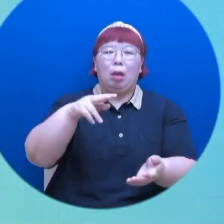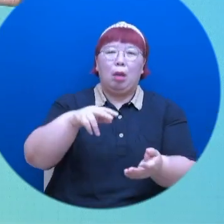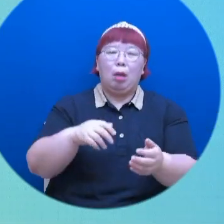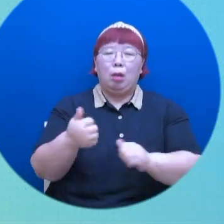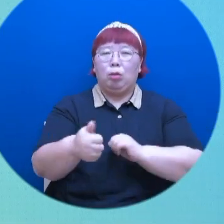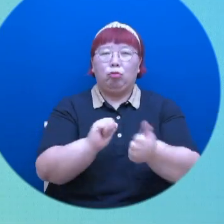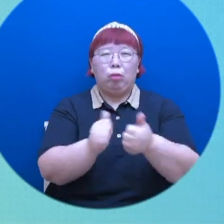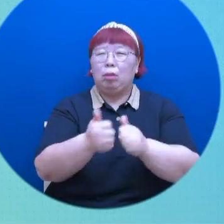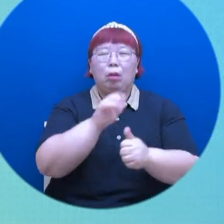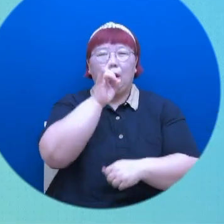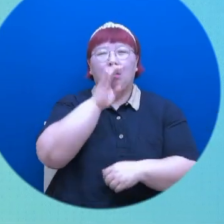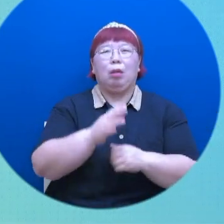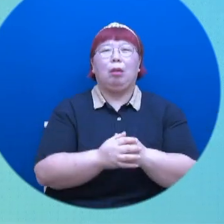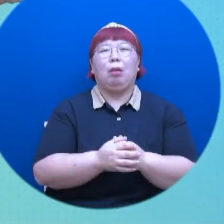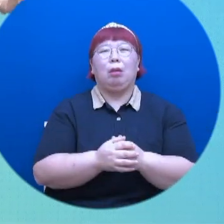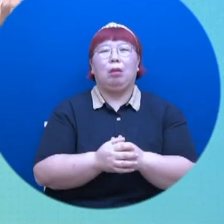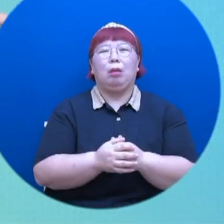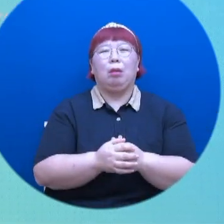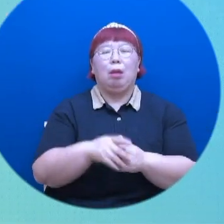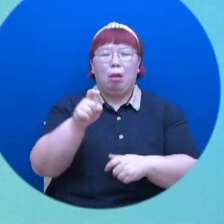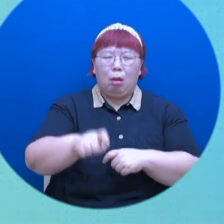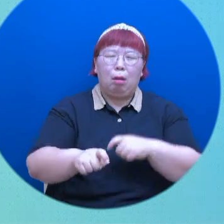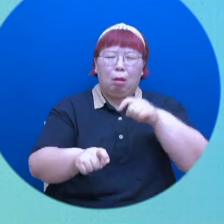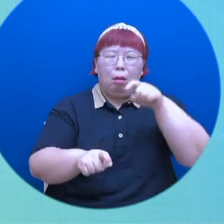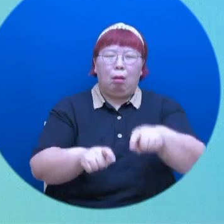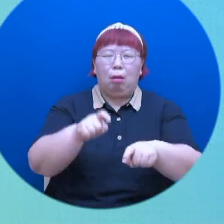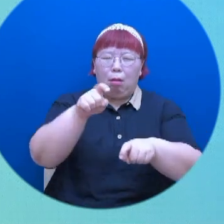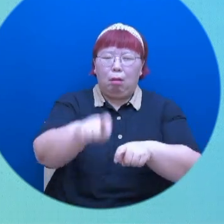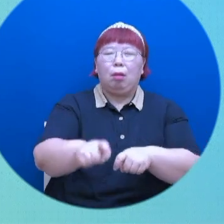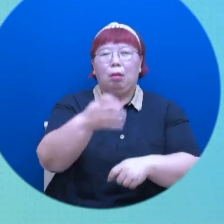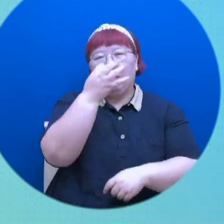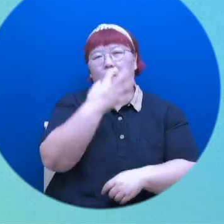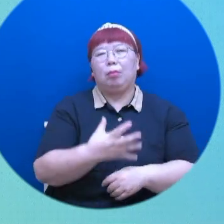없어요. 아니, 걸을 수조차 없습니다.